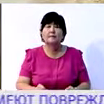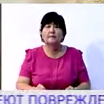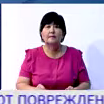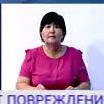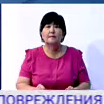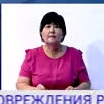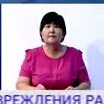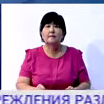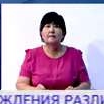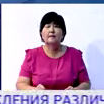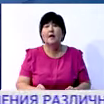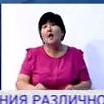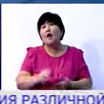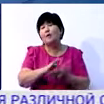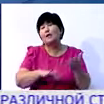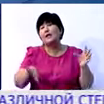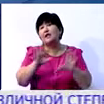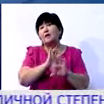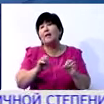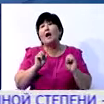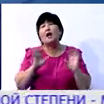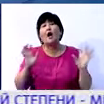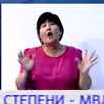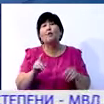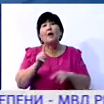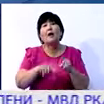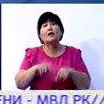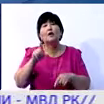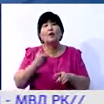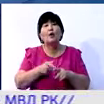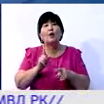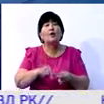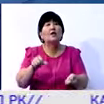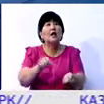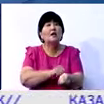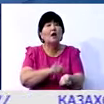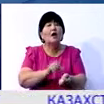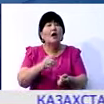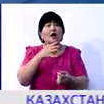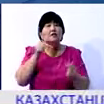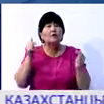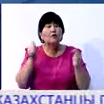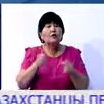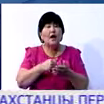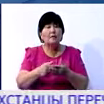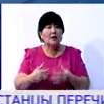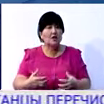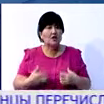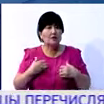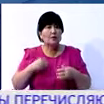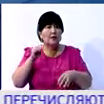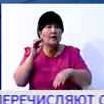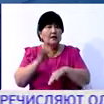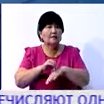Кызылорда. Продолжаем выпуск. Как уберечь родных людей от наркотиков? Как своевременно определить тревожные